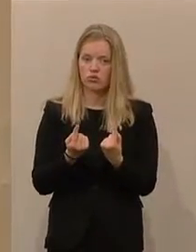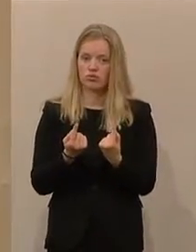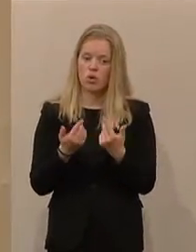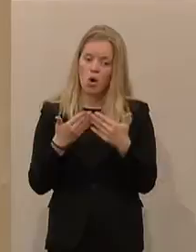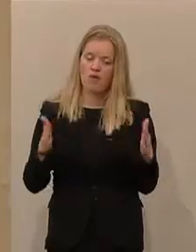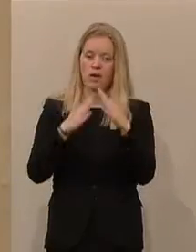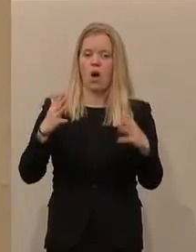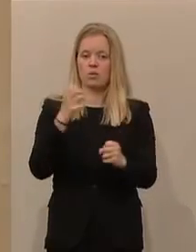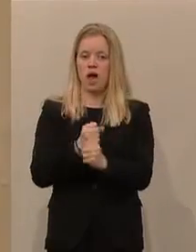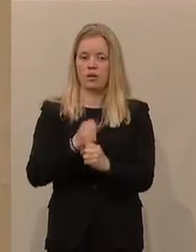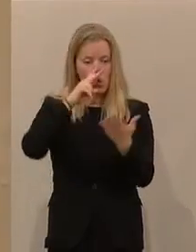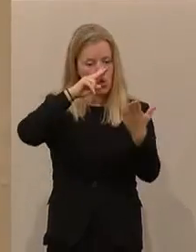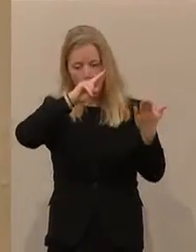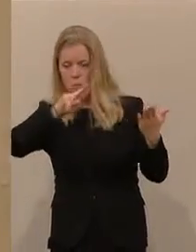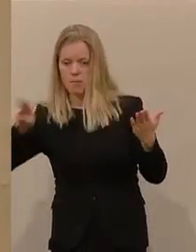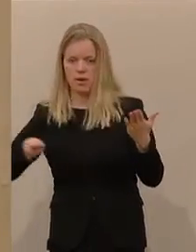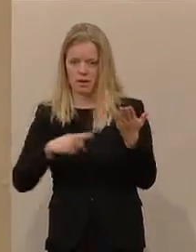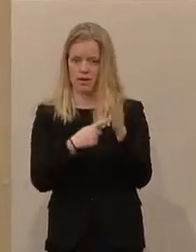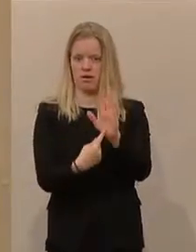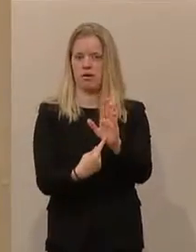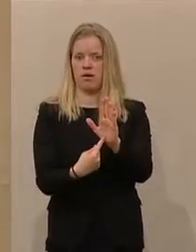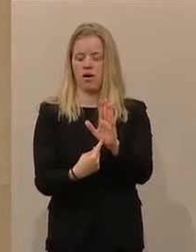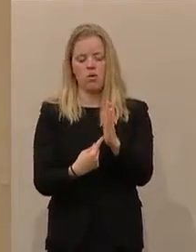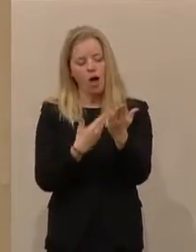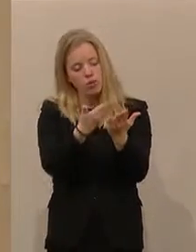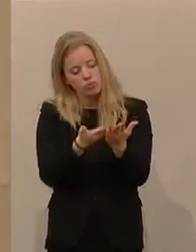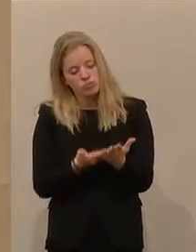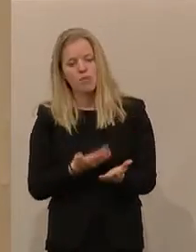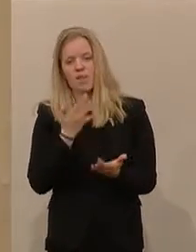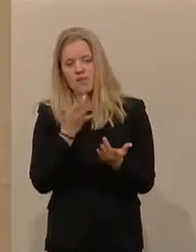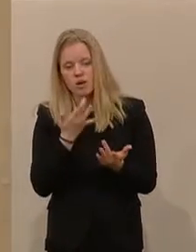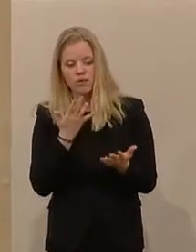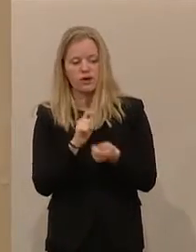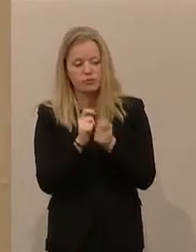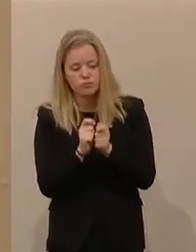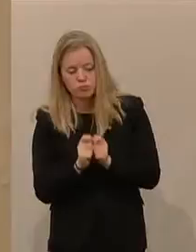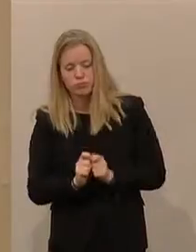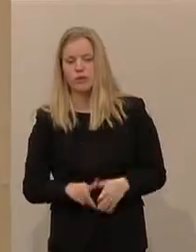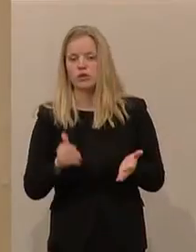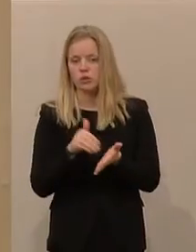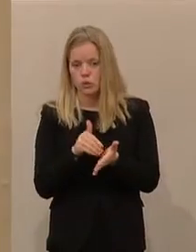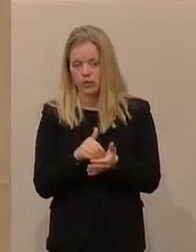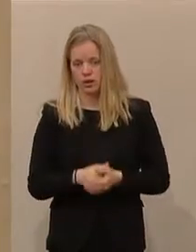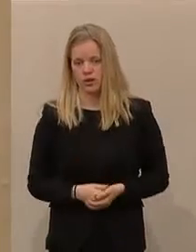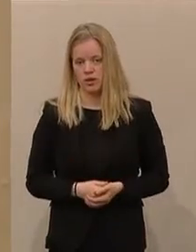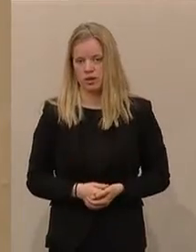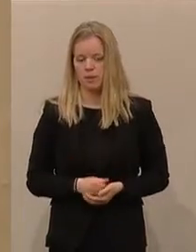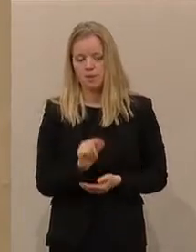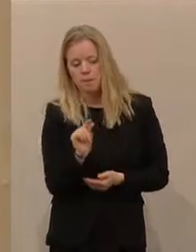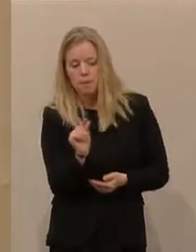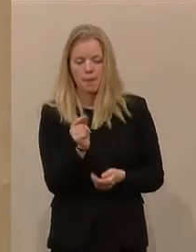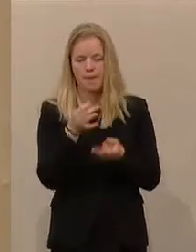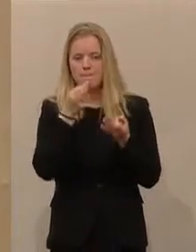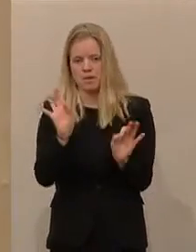öffentlichen Haushalts und in Folge auch Empfehlungen ab, das immer wieder notwendig ist, um das eine oder andere